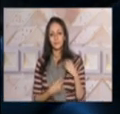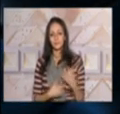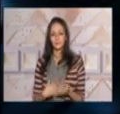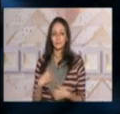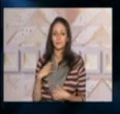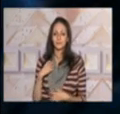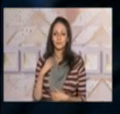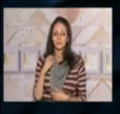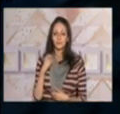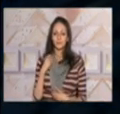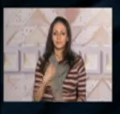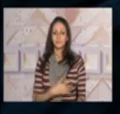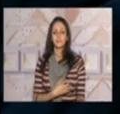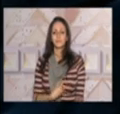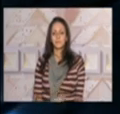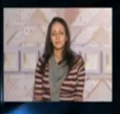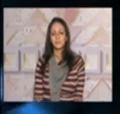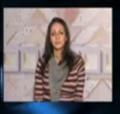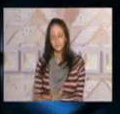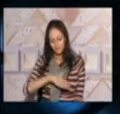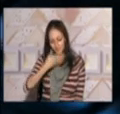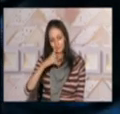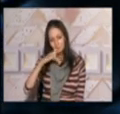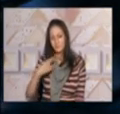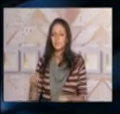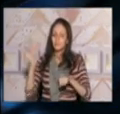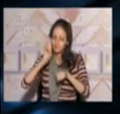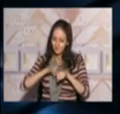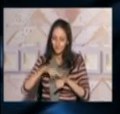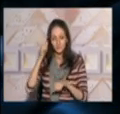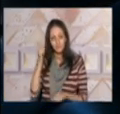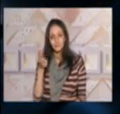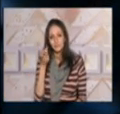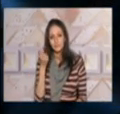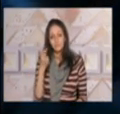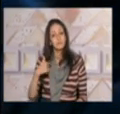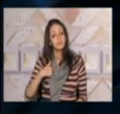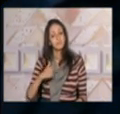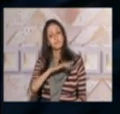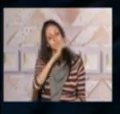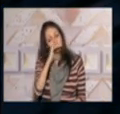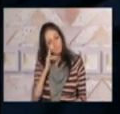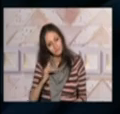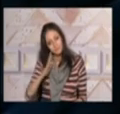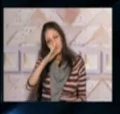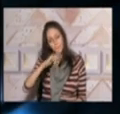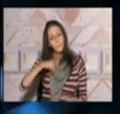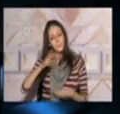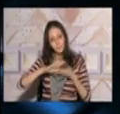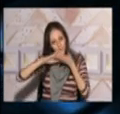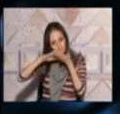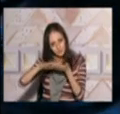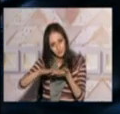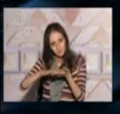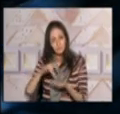فلغاية ما أطلع البيان. عايز أقول برضو إن إحنا بالإضافة للابتكار والإبداع مهتمين برضو بالخدمات بطريقة تانية، إن إحنا